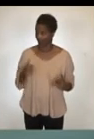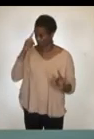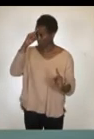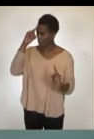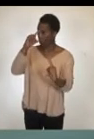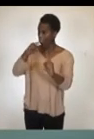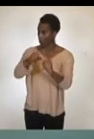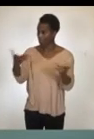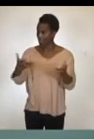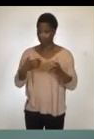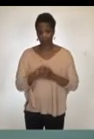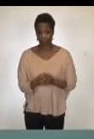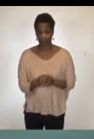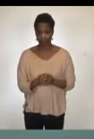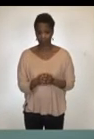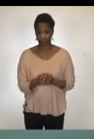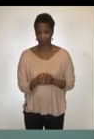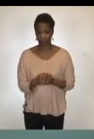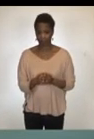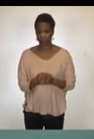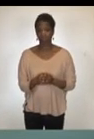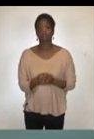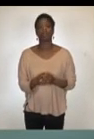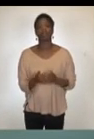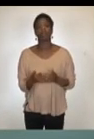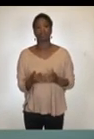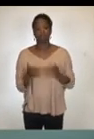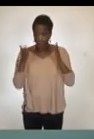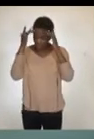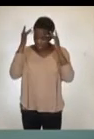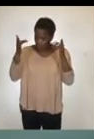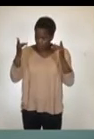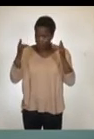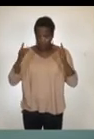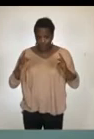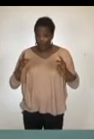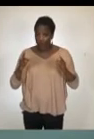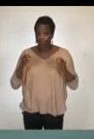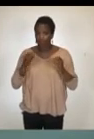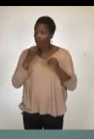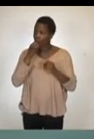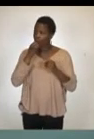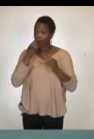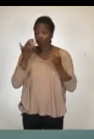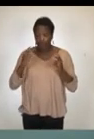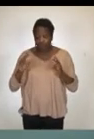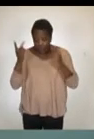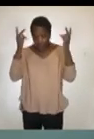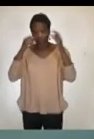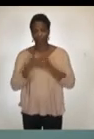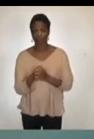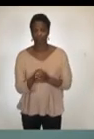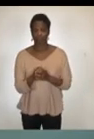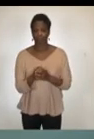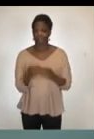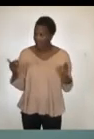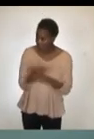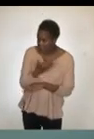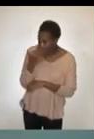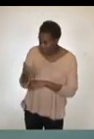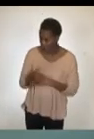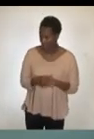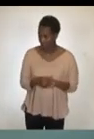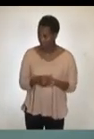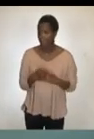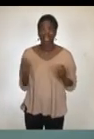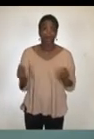bonne santé de l'écosystème culturel. Et aujourd'hui, c'est vrai, c'est compliqué. Les artistes bordelais, ils sont aussi contraints à ces questions de logement, ils